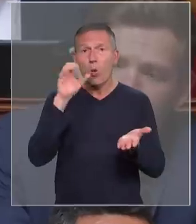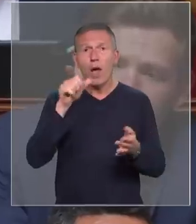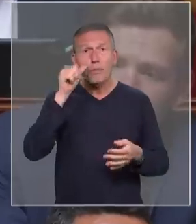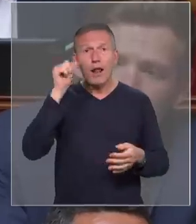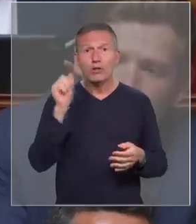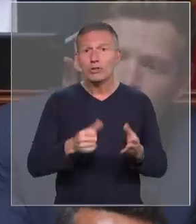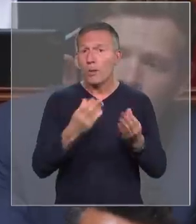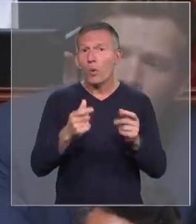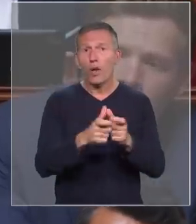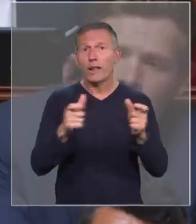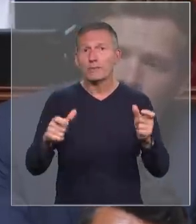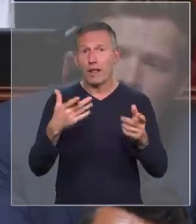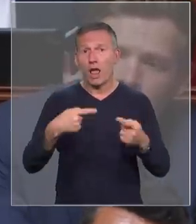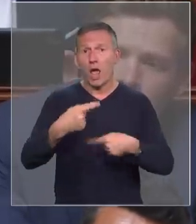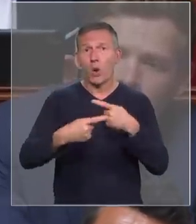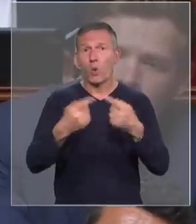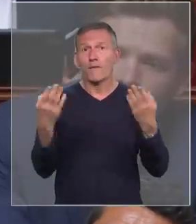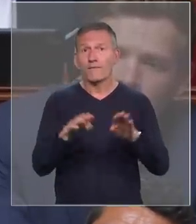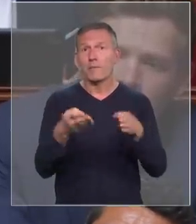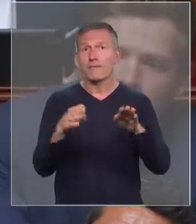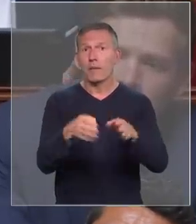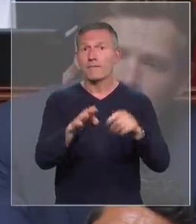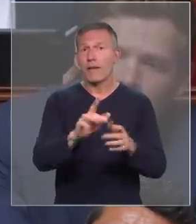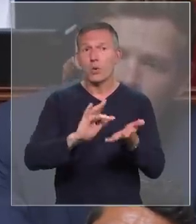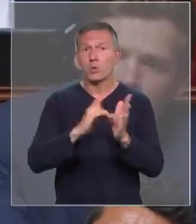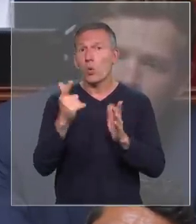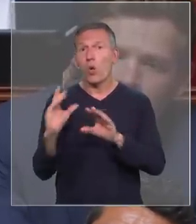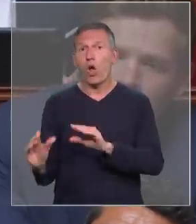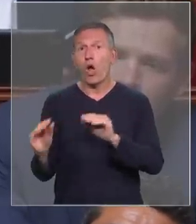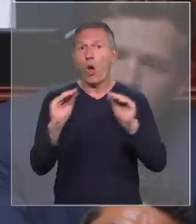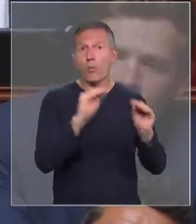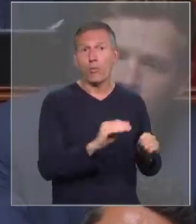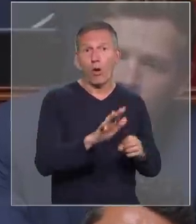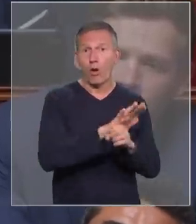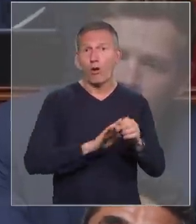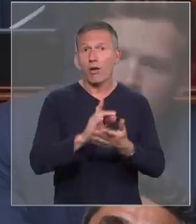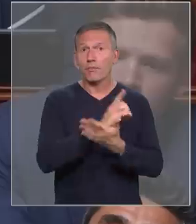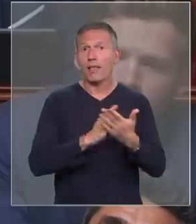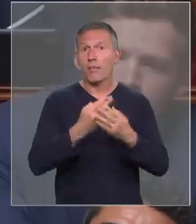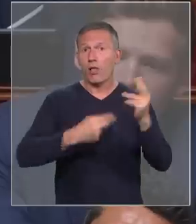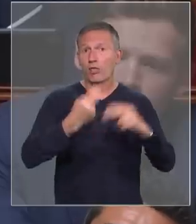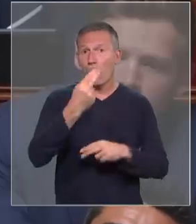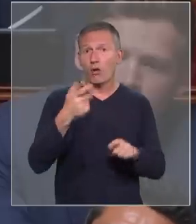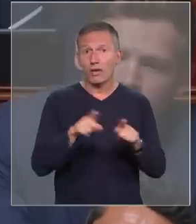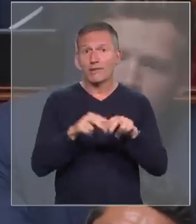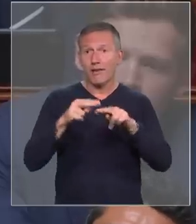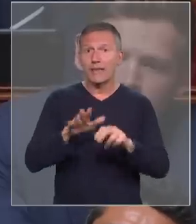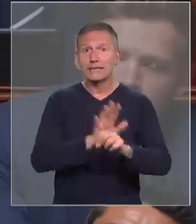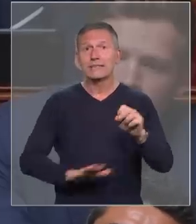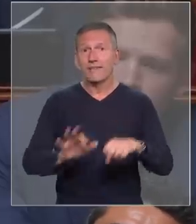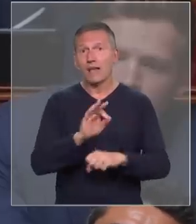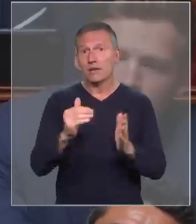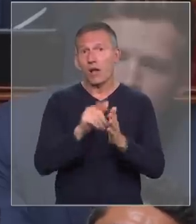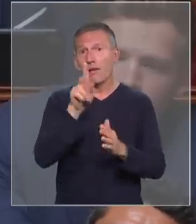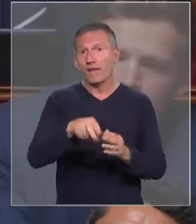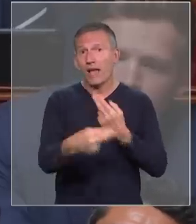Belgique, beaucoup d'établissements sont en train de fermer en ce moment même, et donc tous les reports sont en train de se faire sur le département du Nord et dans le reste de la France. Donc je suis navré, mais je crains